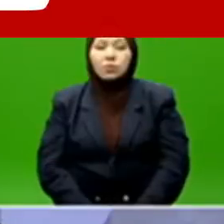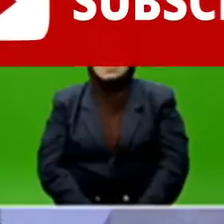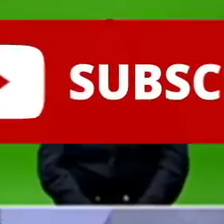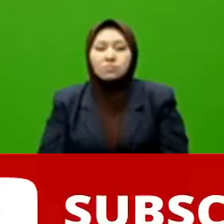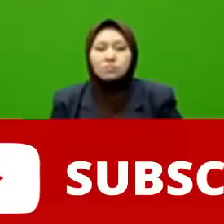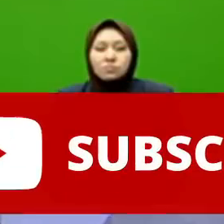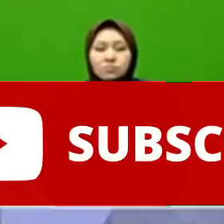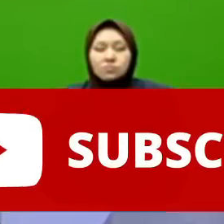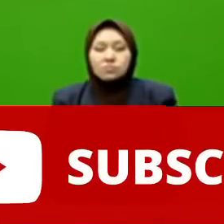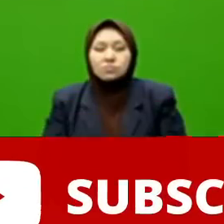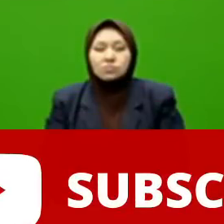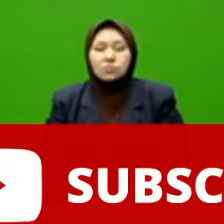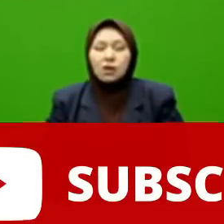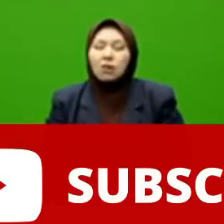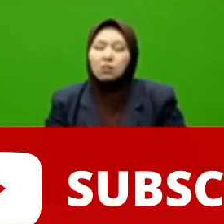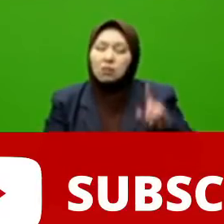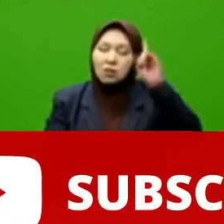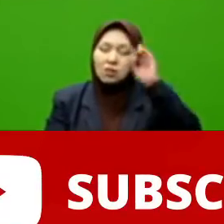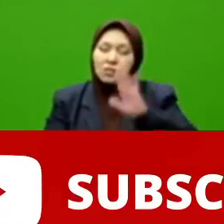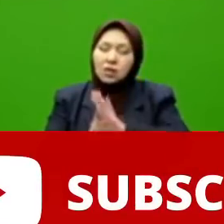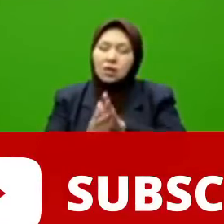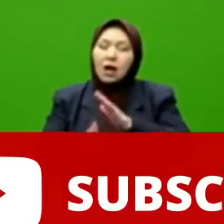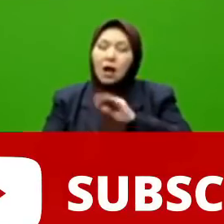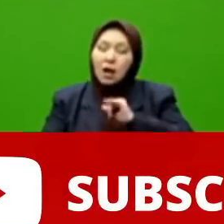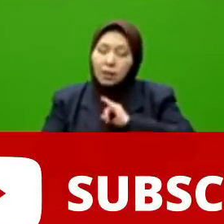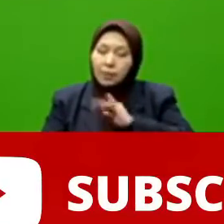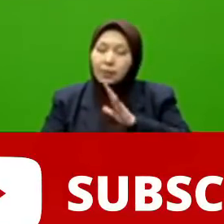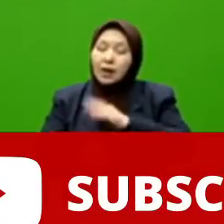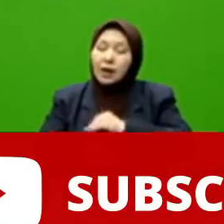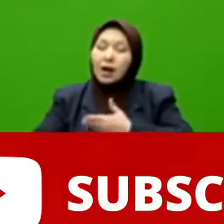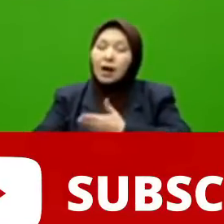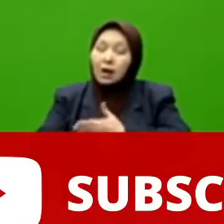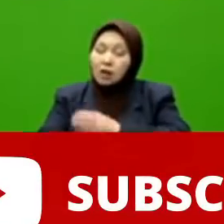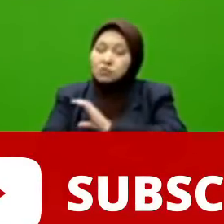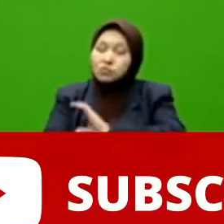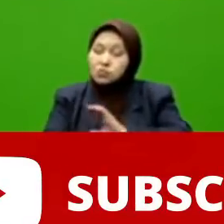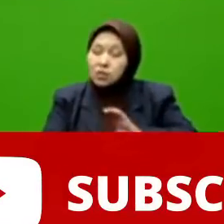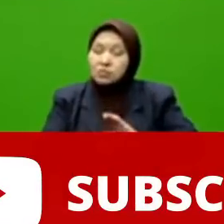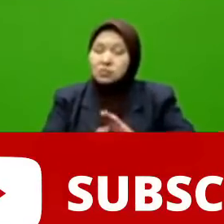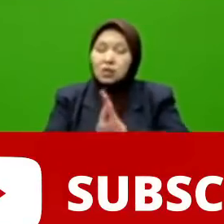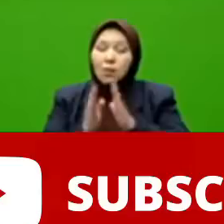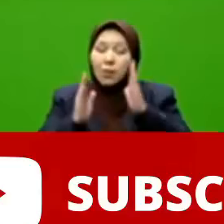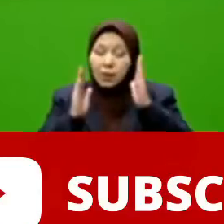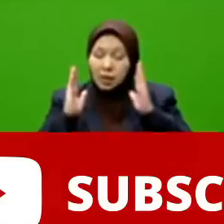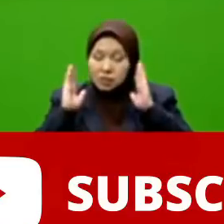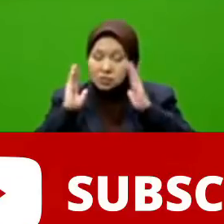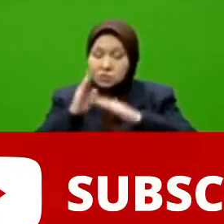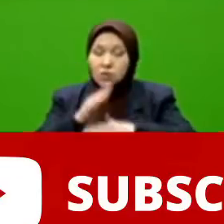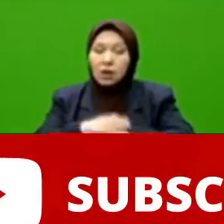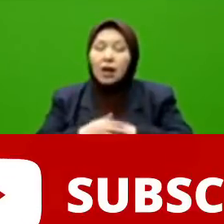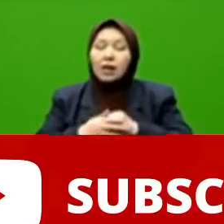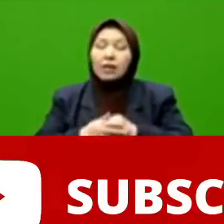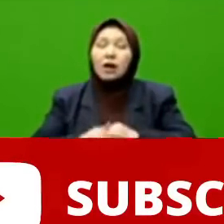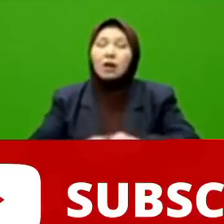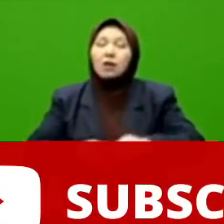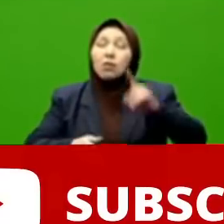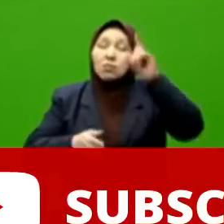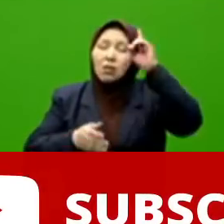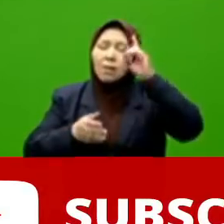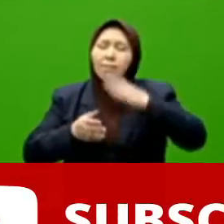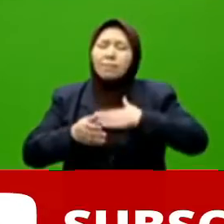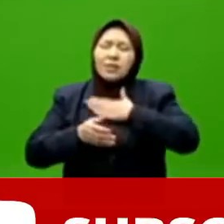Azim. Ya Tuhanku, jadikanlah aku dan anak-anak cucuku orang yang tetap mendirikan solat. Yang Tuhan kami, perkenankanlah doaku.